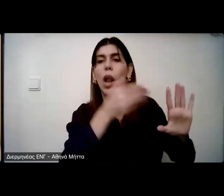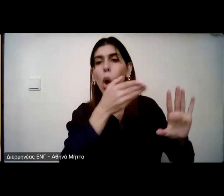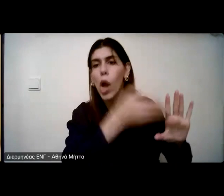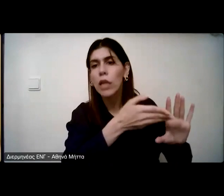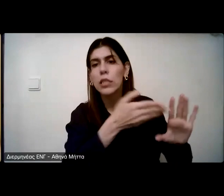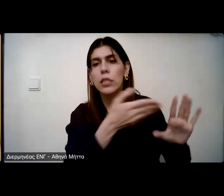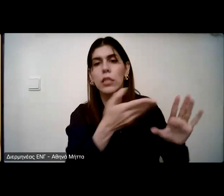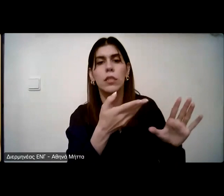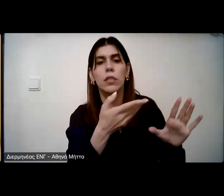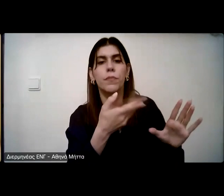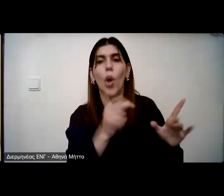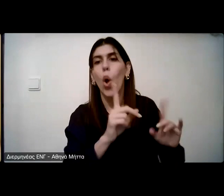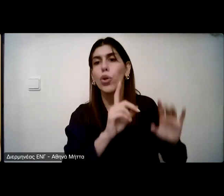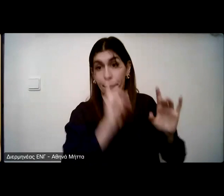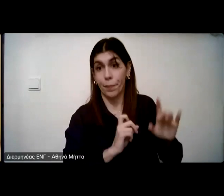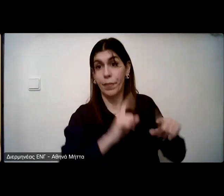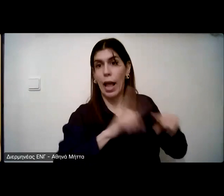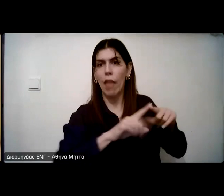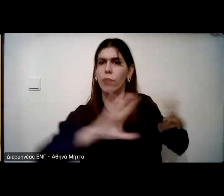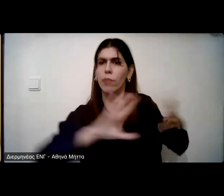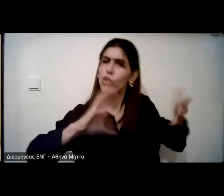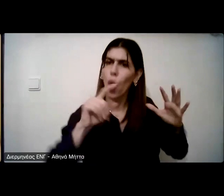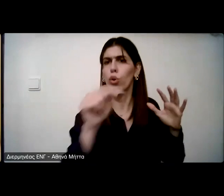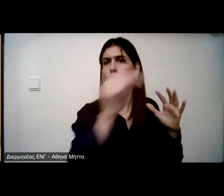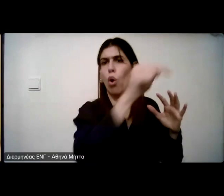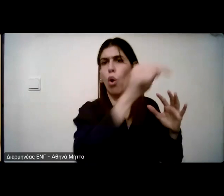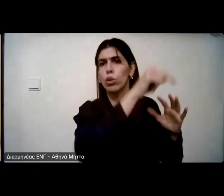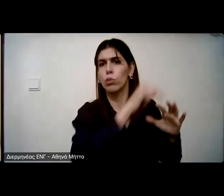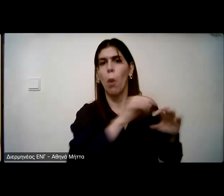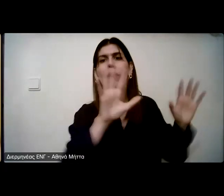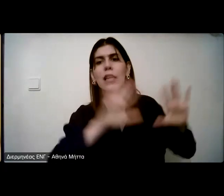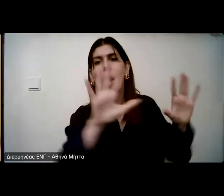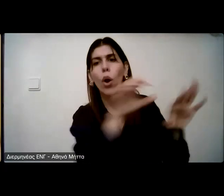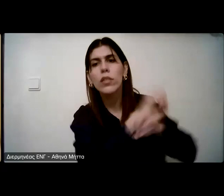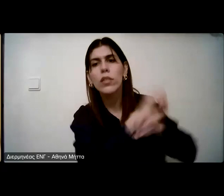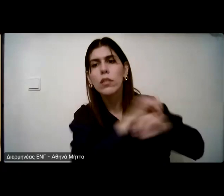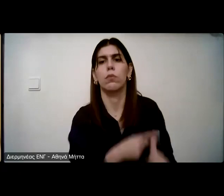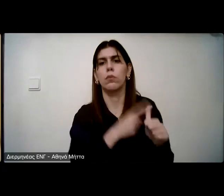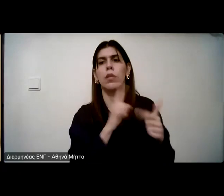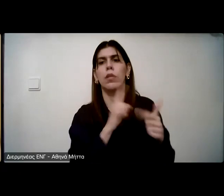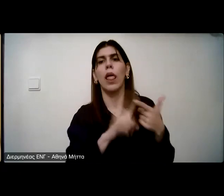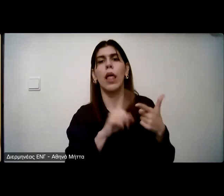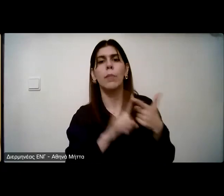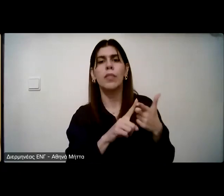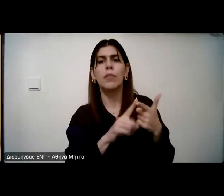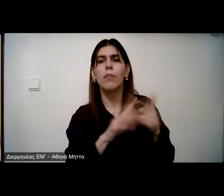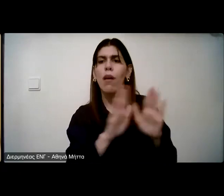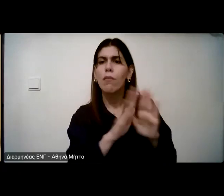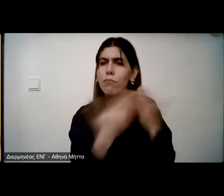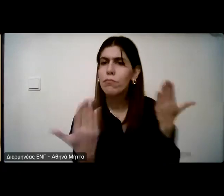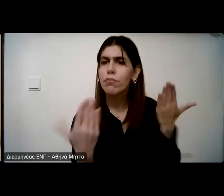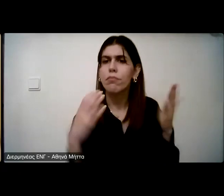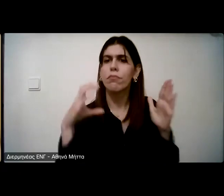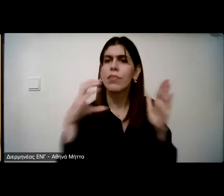στην Ελλάδα, διεθνώς, το είχα τονίσει αυτό, στην τηλεόραση, στον τύπο,